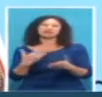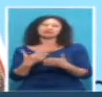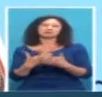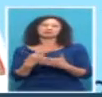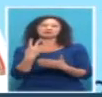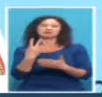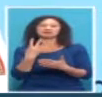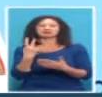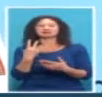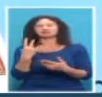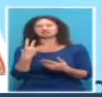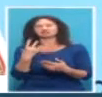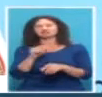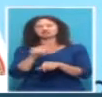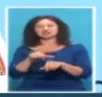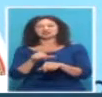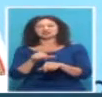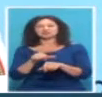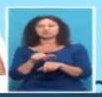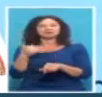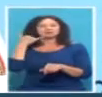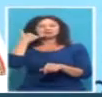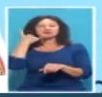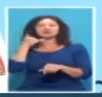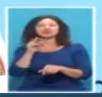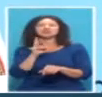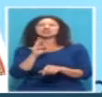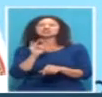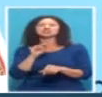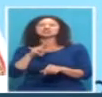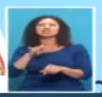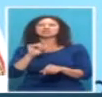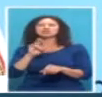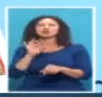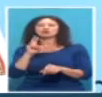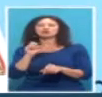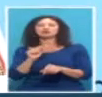получили ориентировку от дежурного, что поселок Шиминовка по улице Ленина угнали автомашину